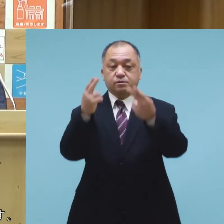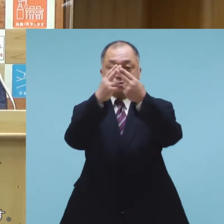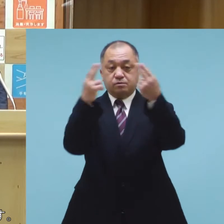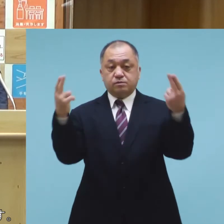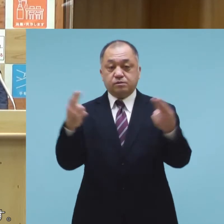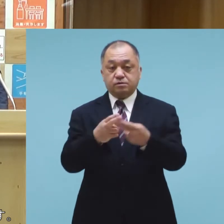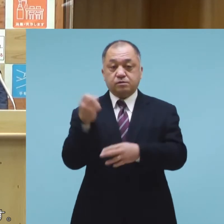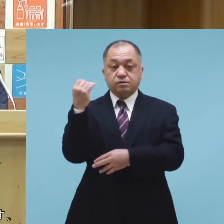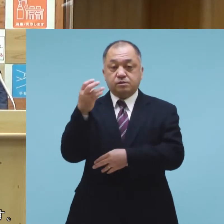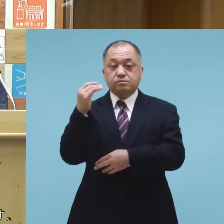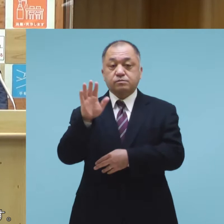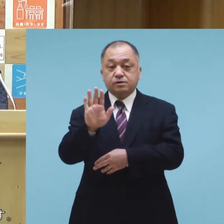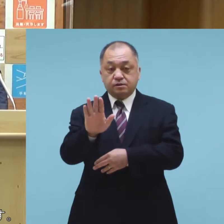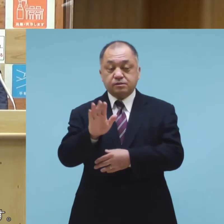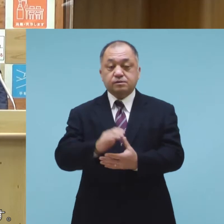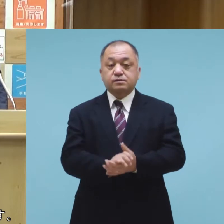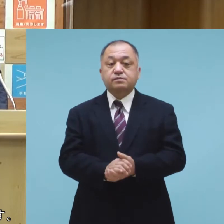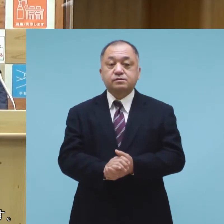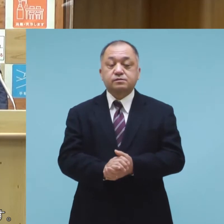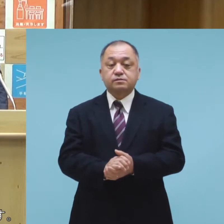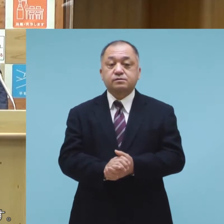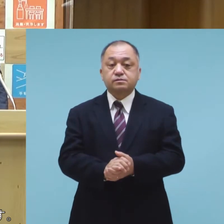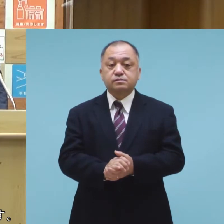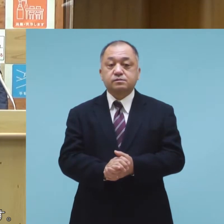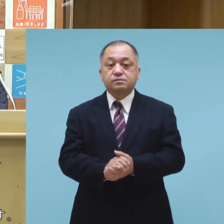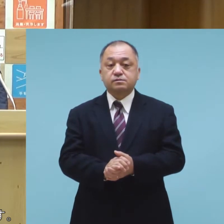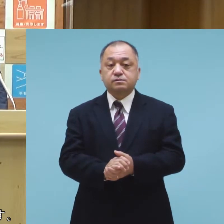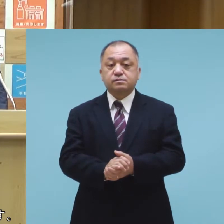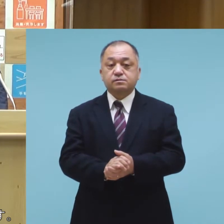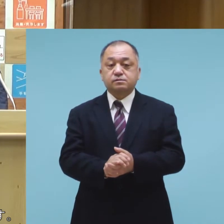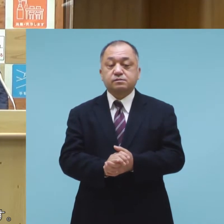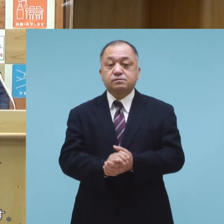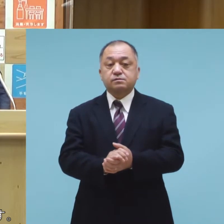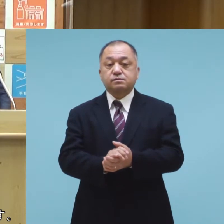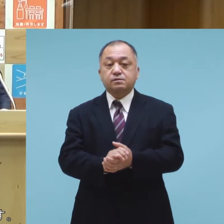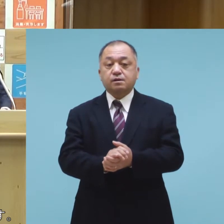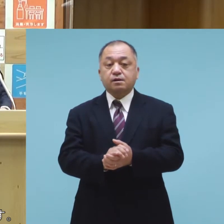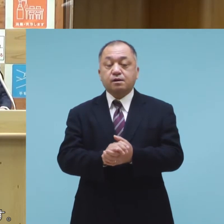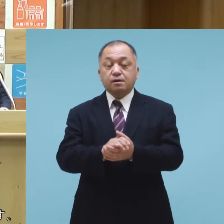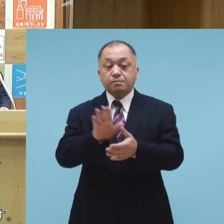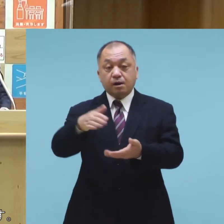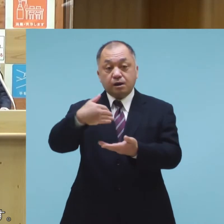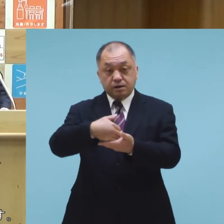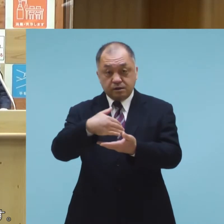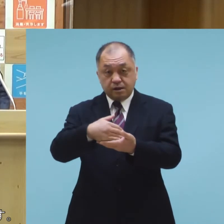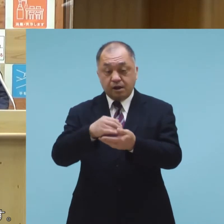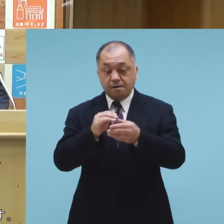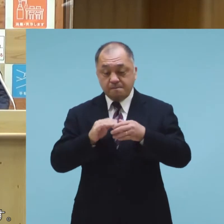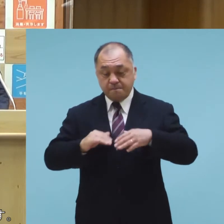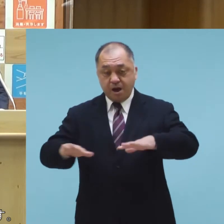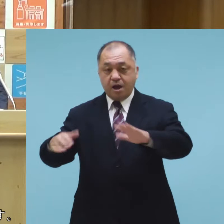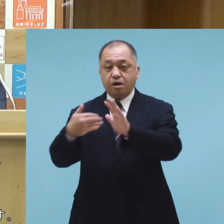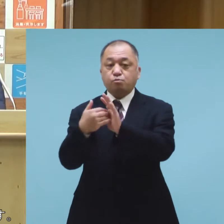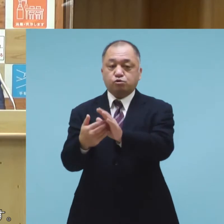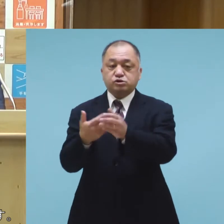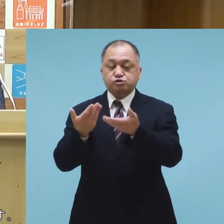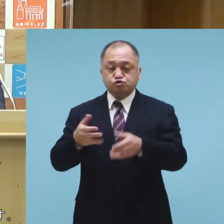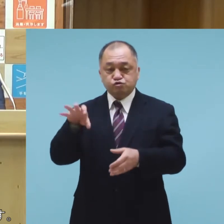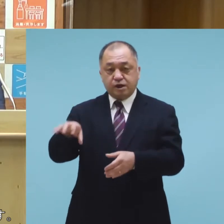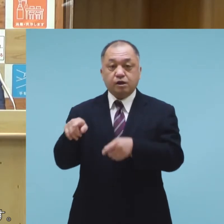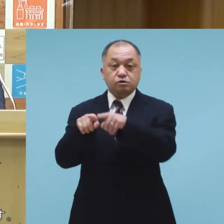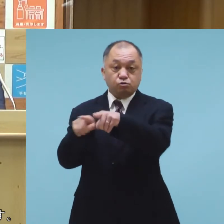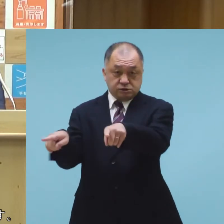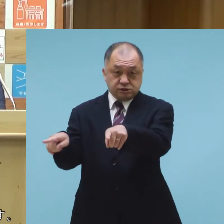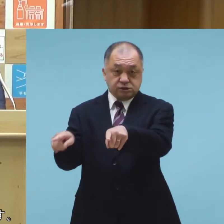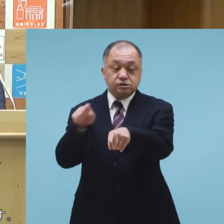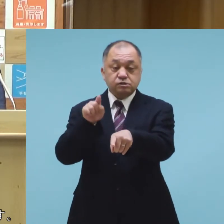北海道新聞の村田です。今お話のあった、まん延防止等重点措置についてなんですが、先週